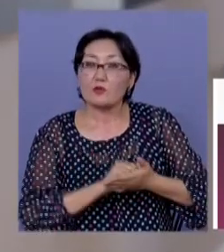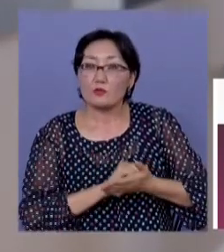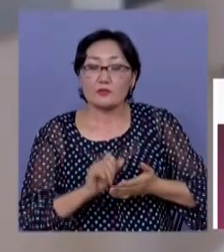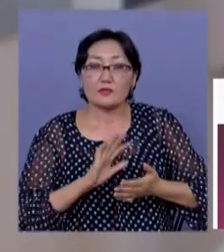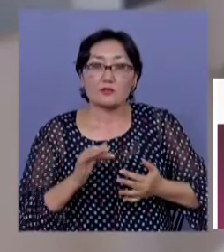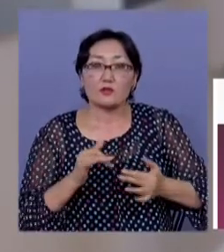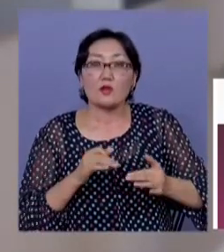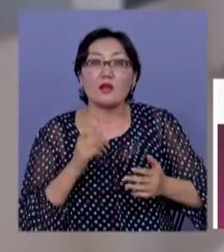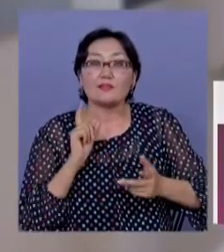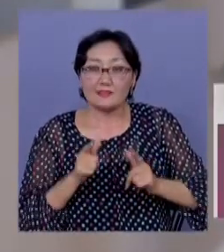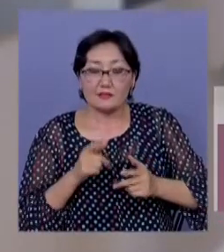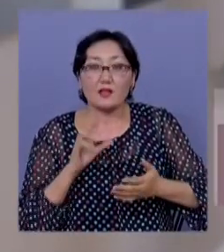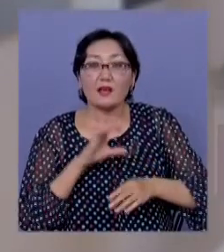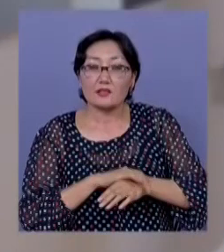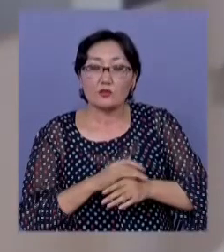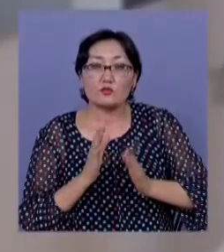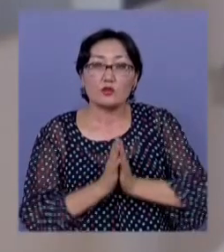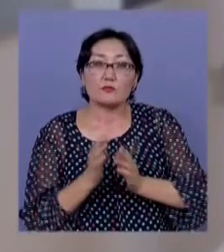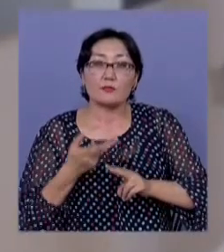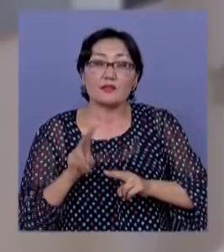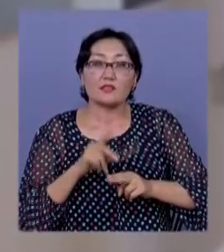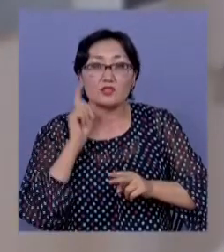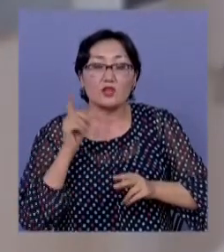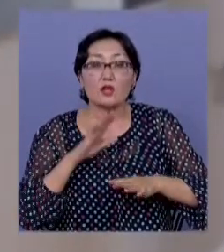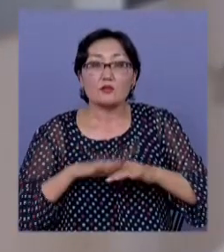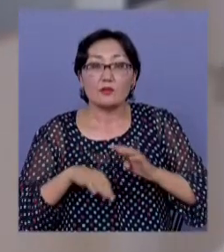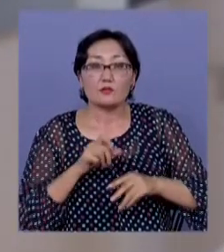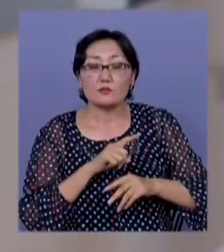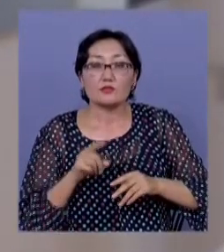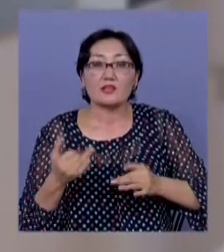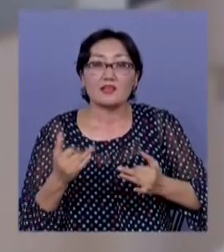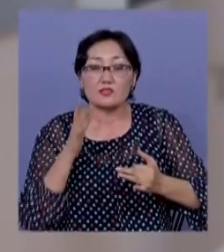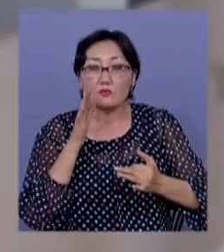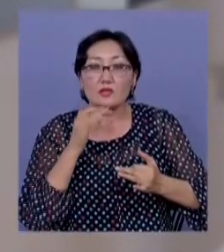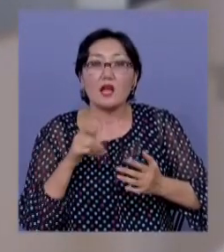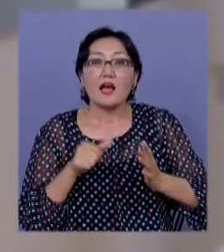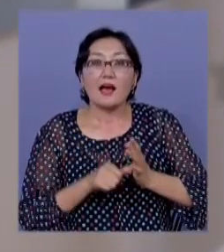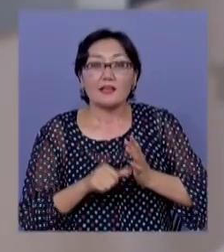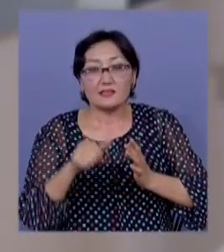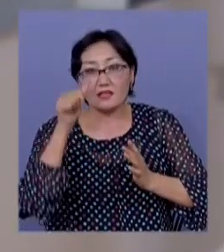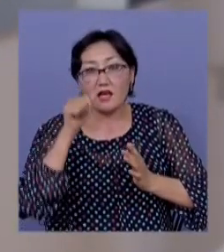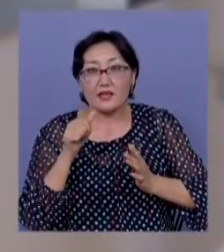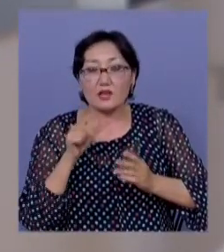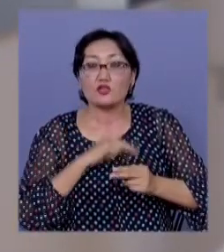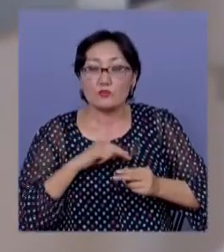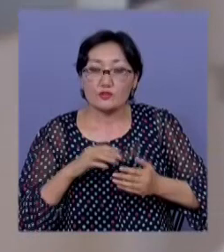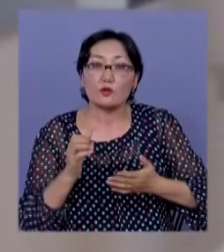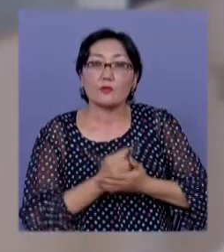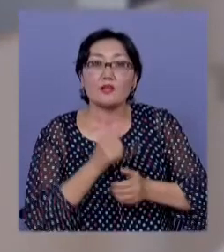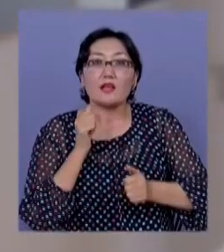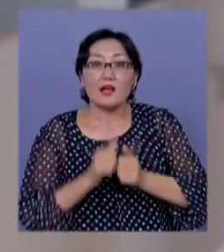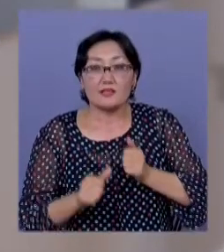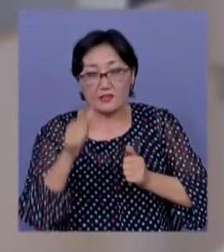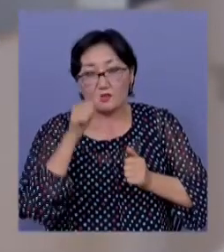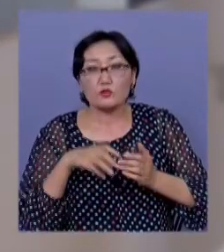іс жүзінде анықтауын сұраймыз. Сондай-ақ жастар практикасы бойынша қазір уақытша 6 айға жұмыс тауып береді. Ай сайын төленетін